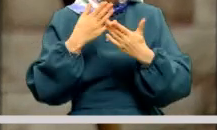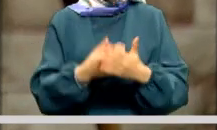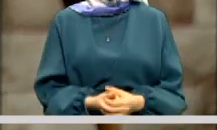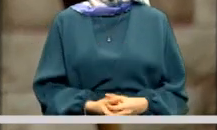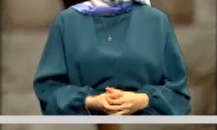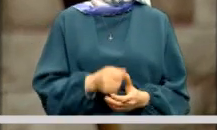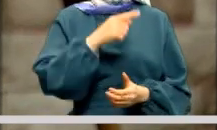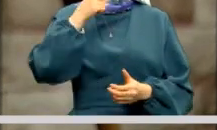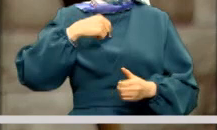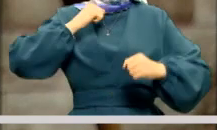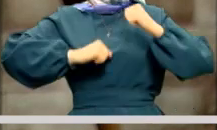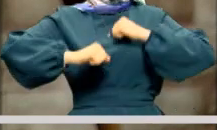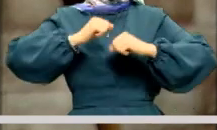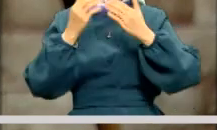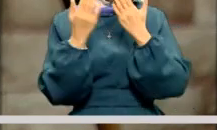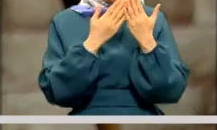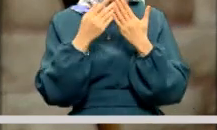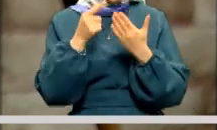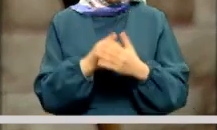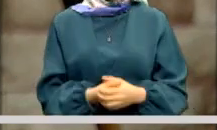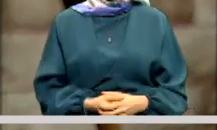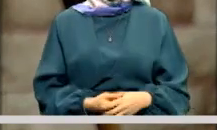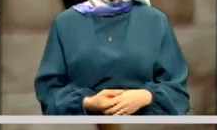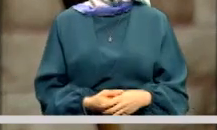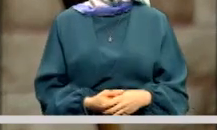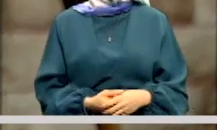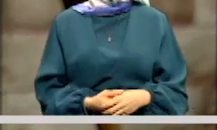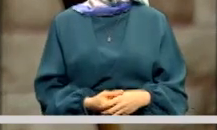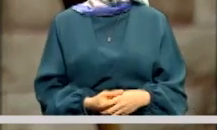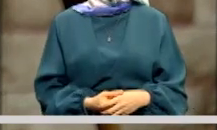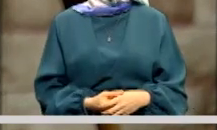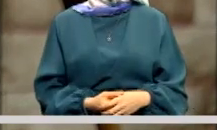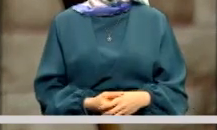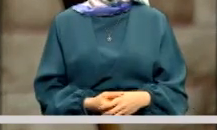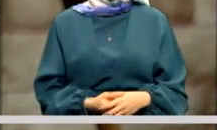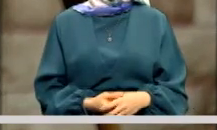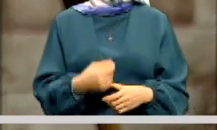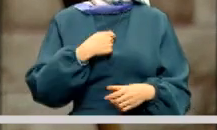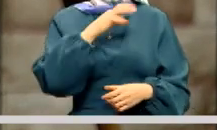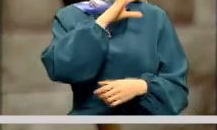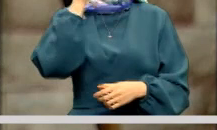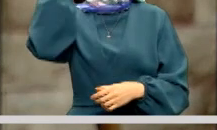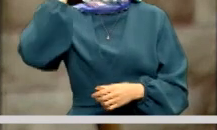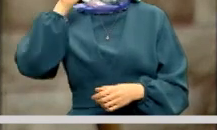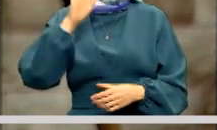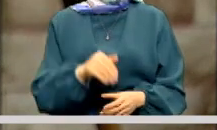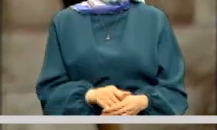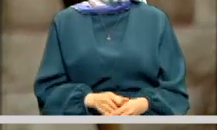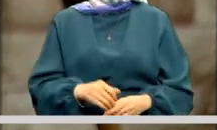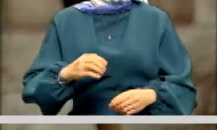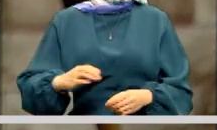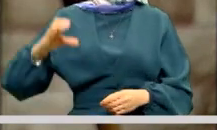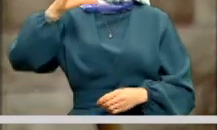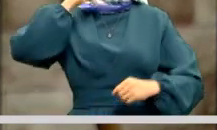de ilahiyatta Üniversite okurken Hakikaten bu çok ben hiç unutamadığım bir şeydir ilahiyat